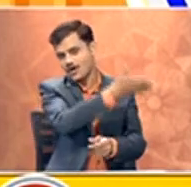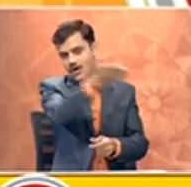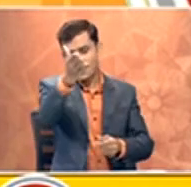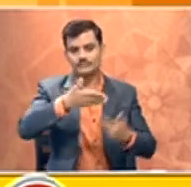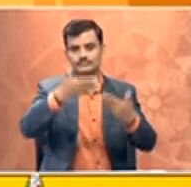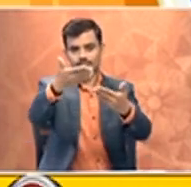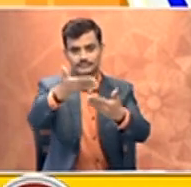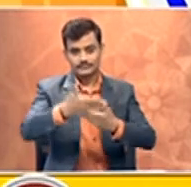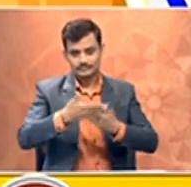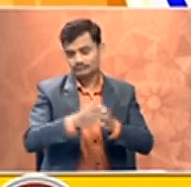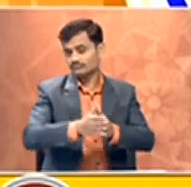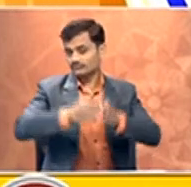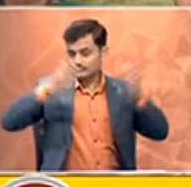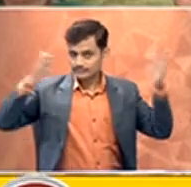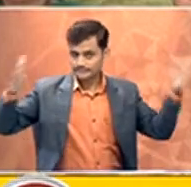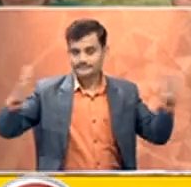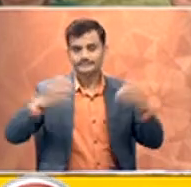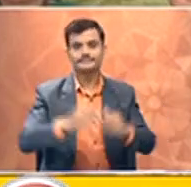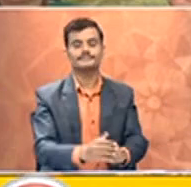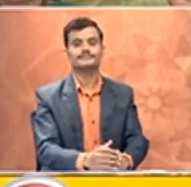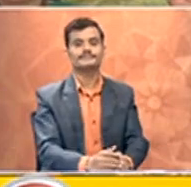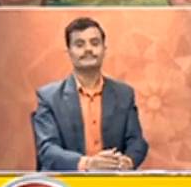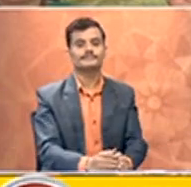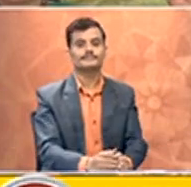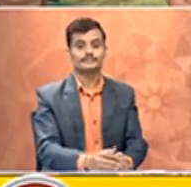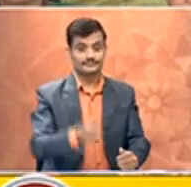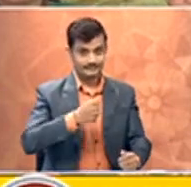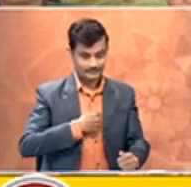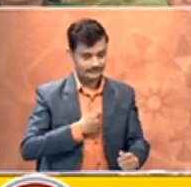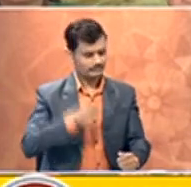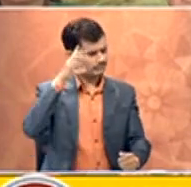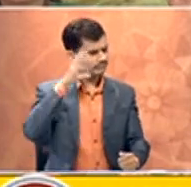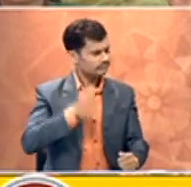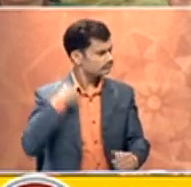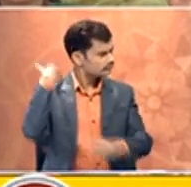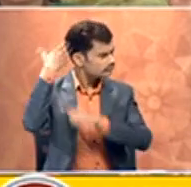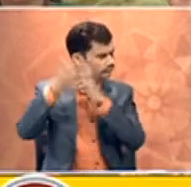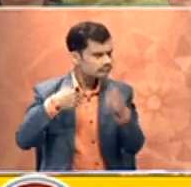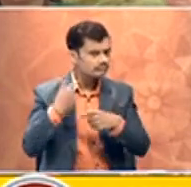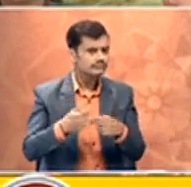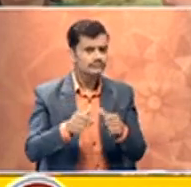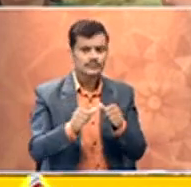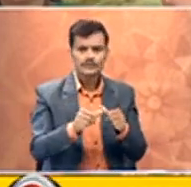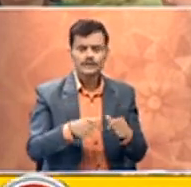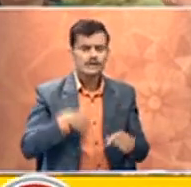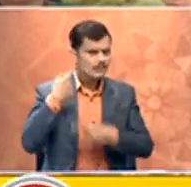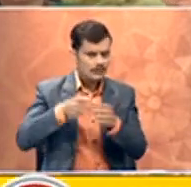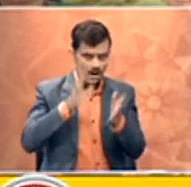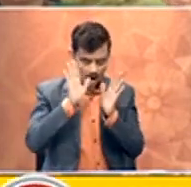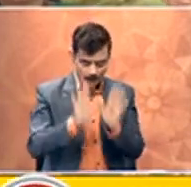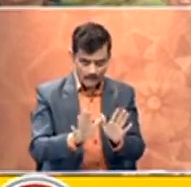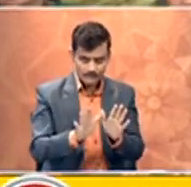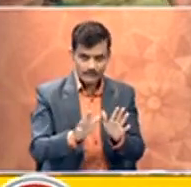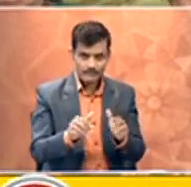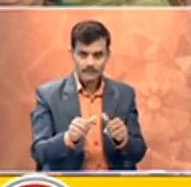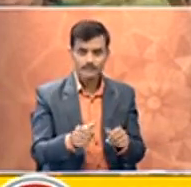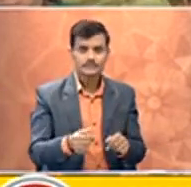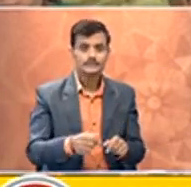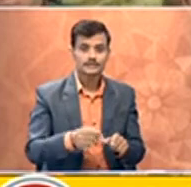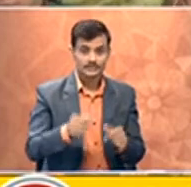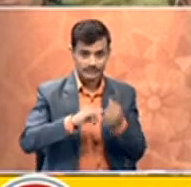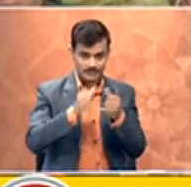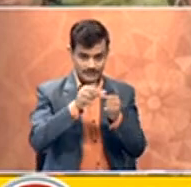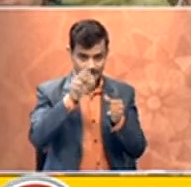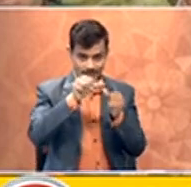फिर बहुत बहुत स्वागत है। मुझे याद नहीं पड़ता कि कभी ऐसा हुआ हो कि सावन